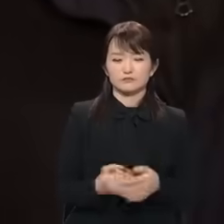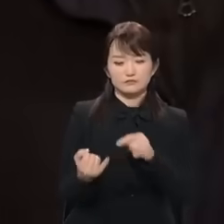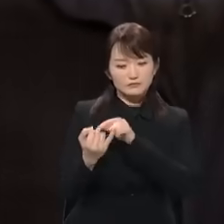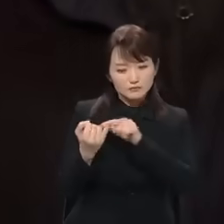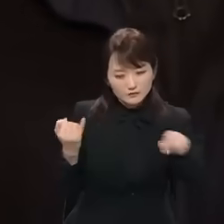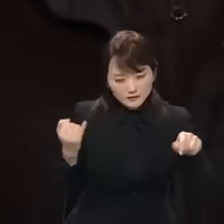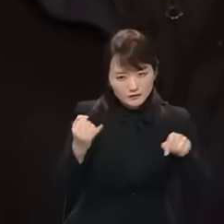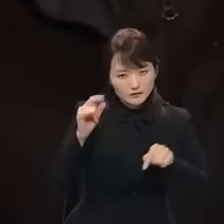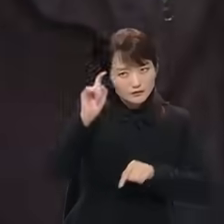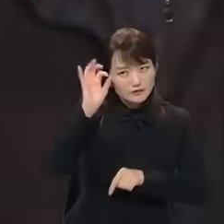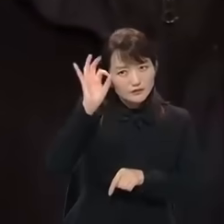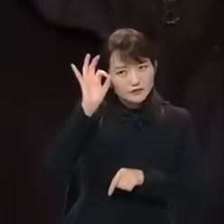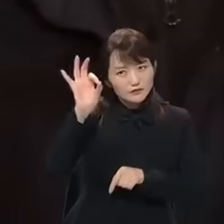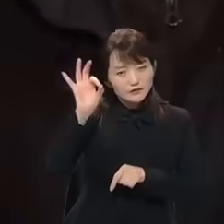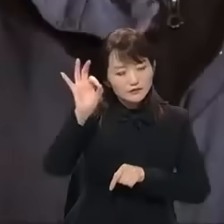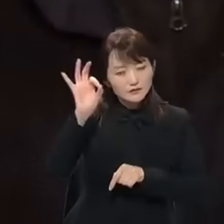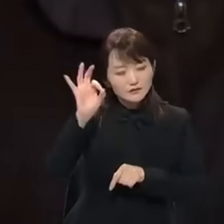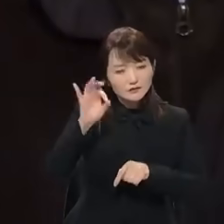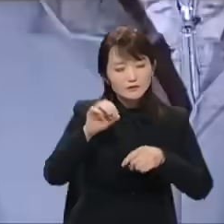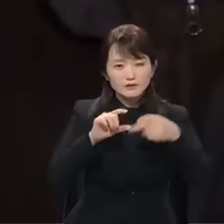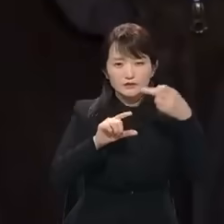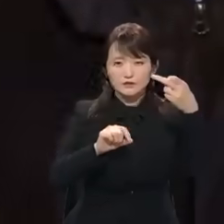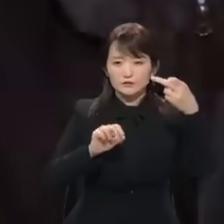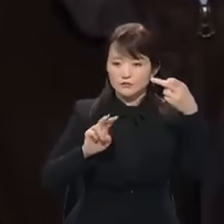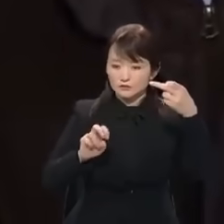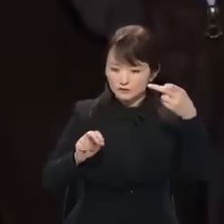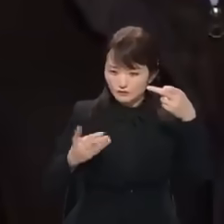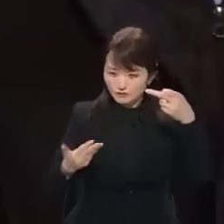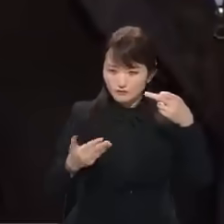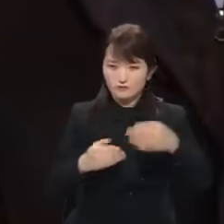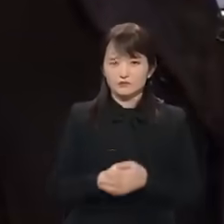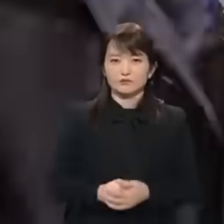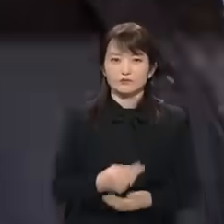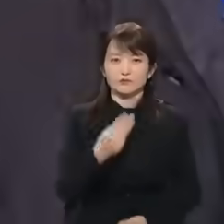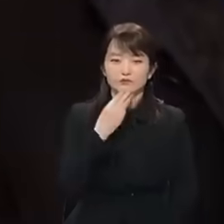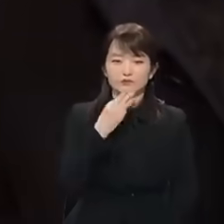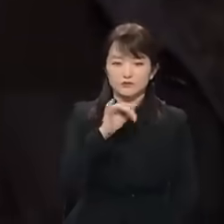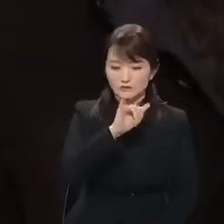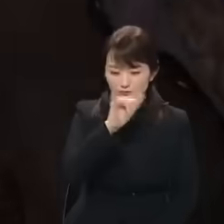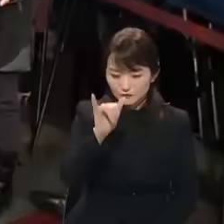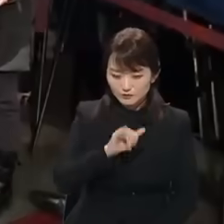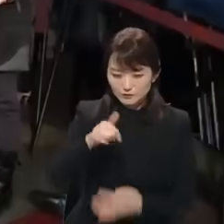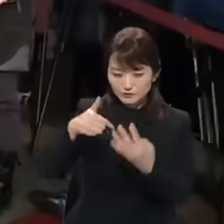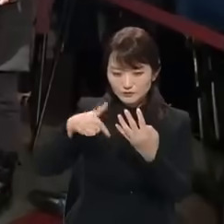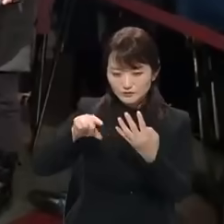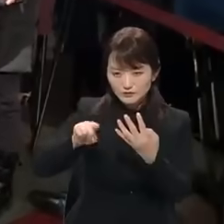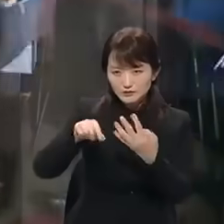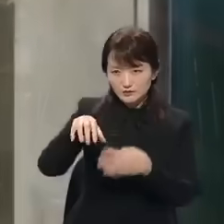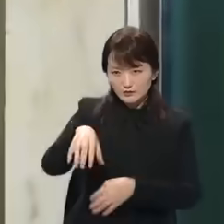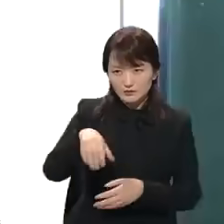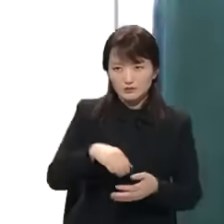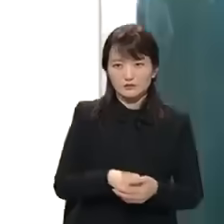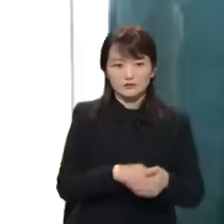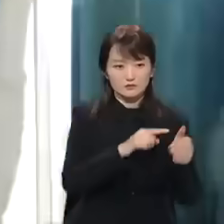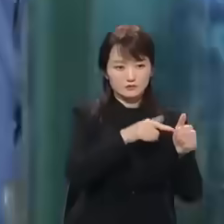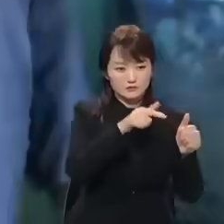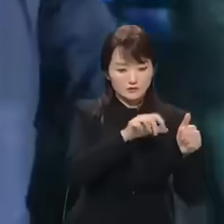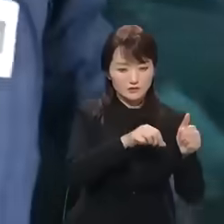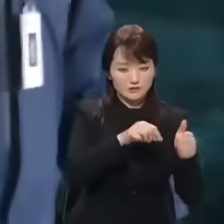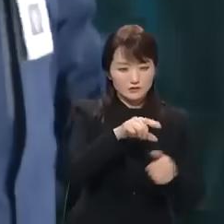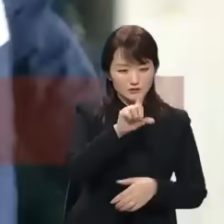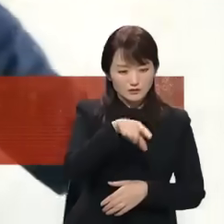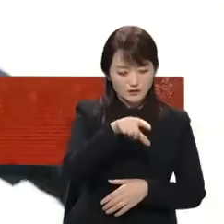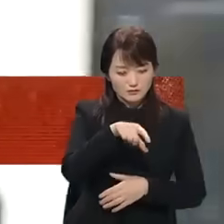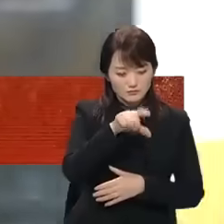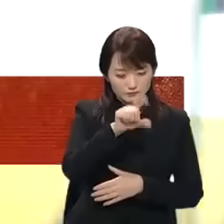지나서 12월 29일이었다 쪽 한 편의점에서이 정근이 갖고 있던 카드가 결제가 됐던 소식이